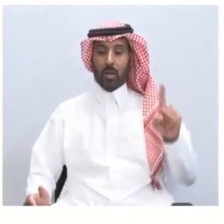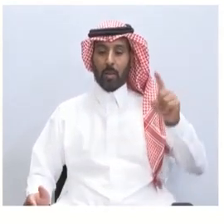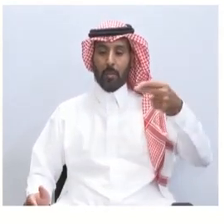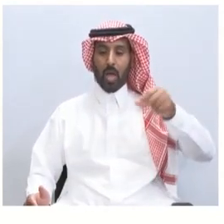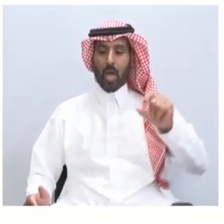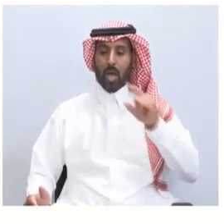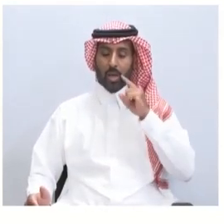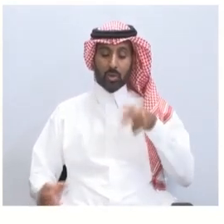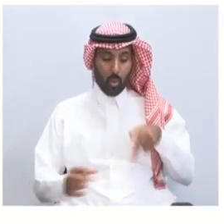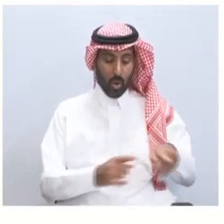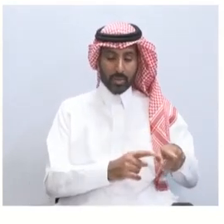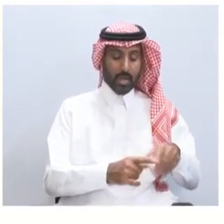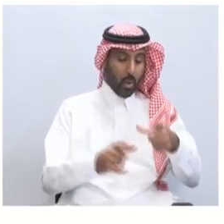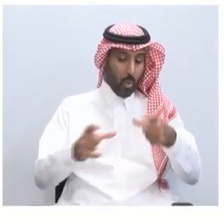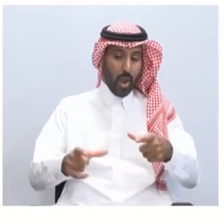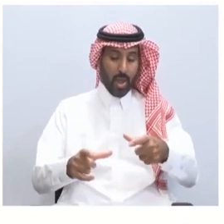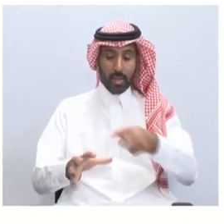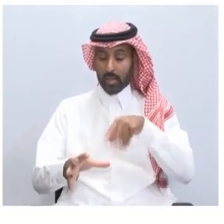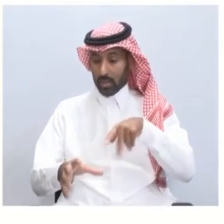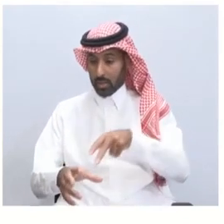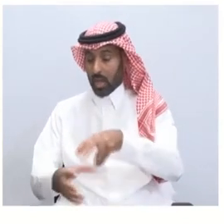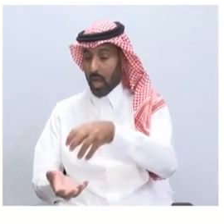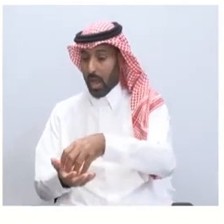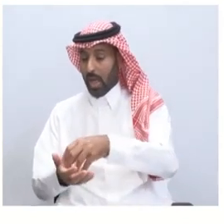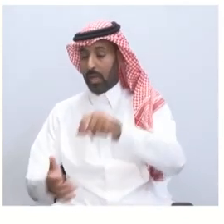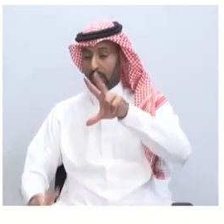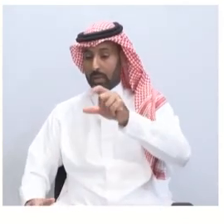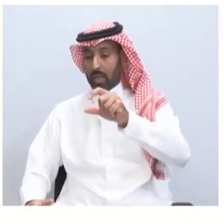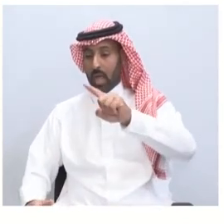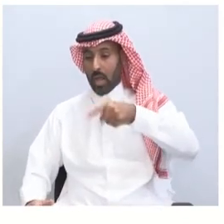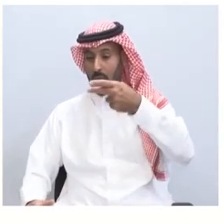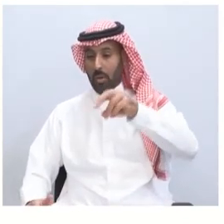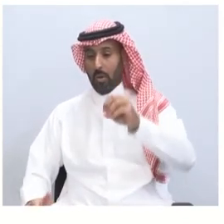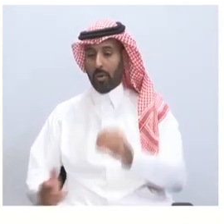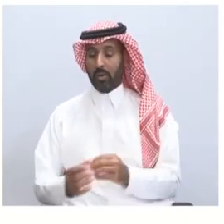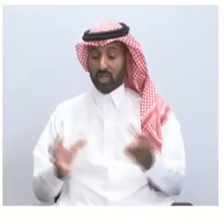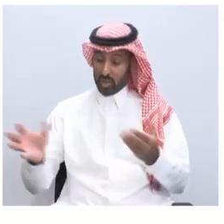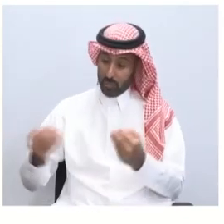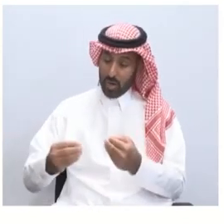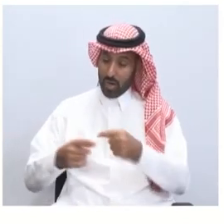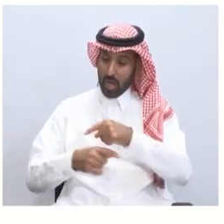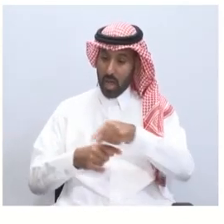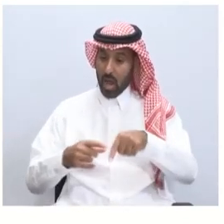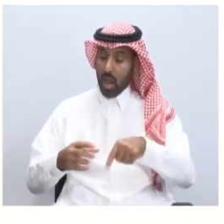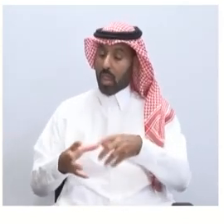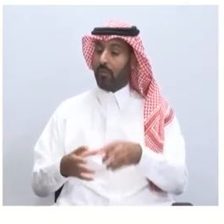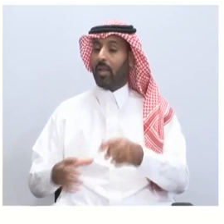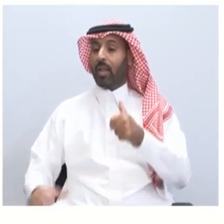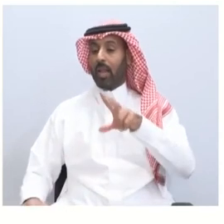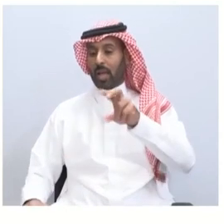وتوجه الى الدرعيه حيث استطاع ان يجمع حوله الاهالي في القصيم